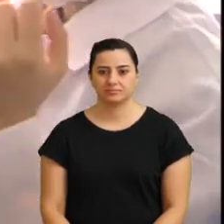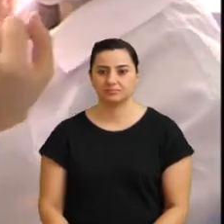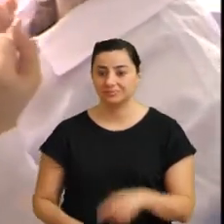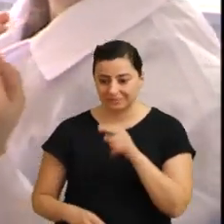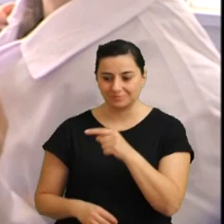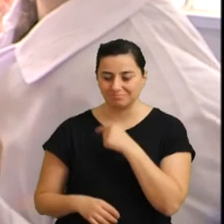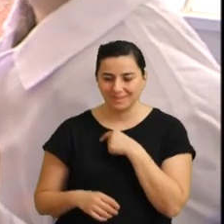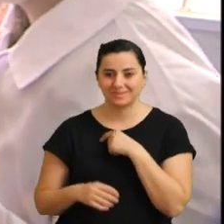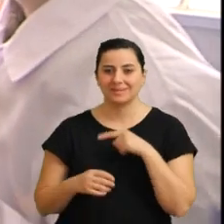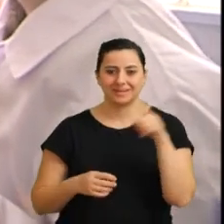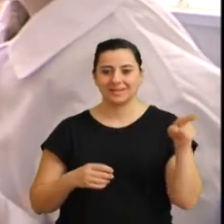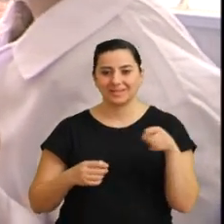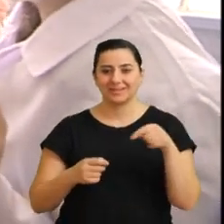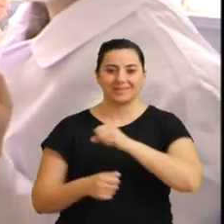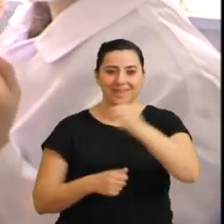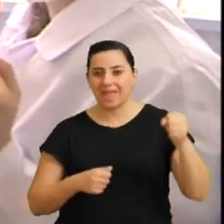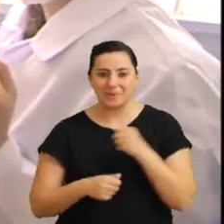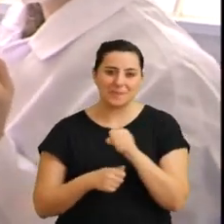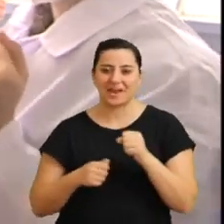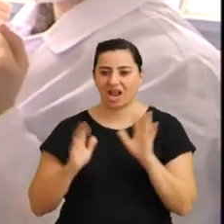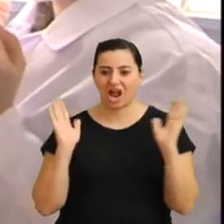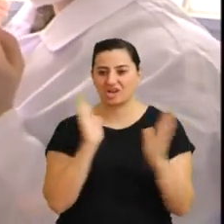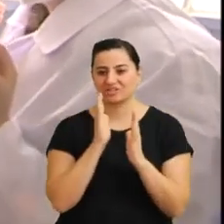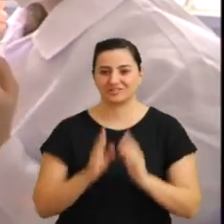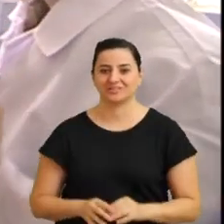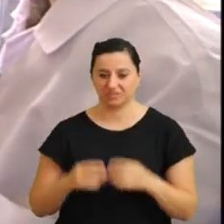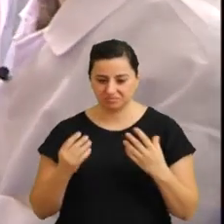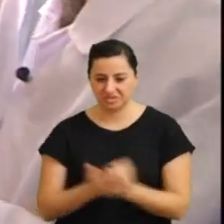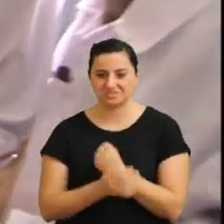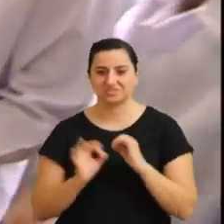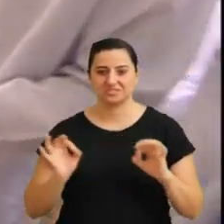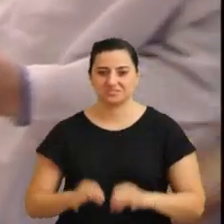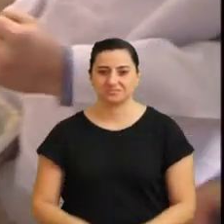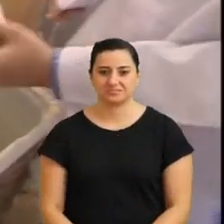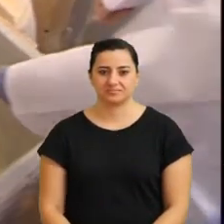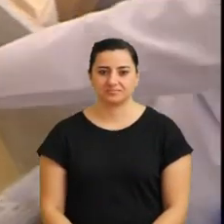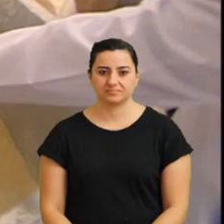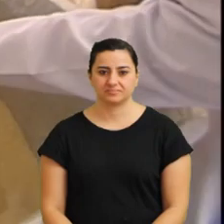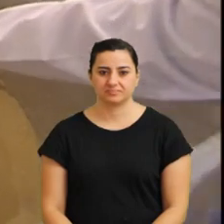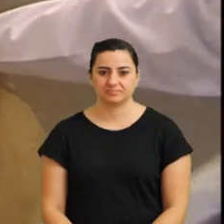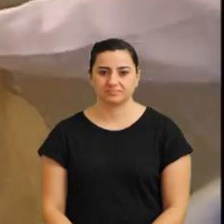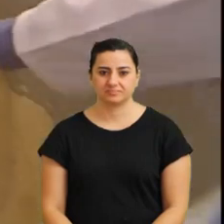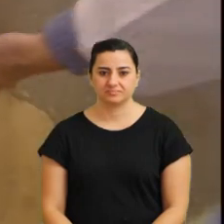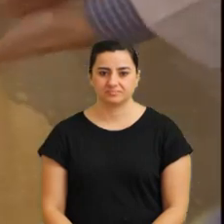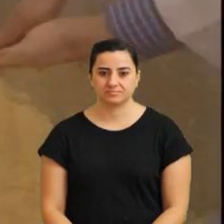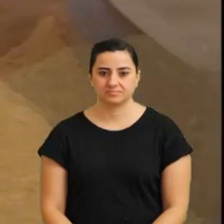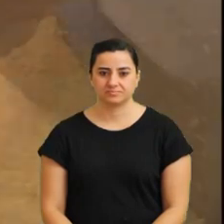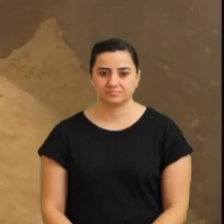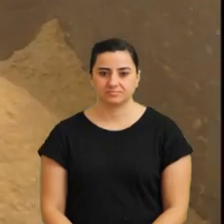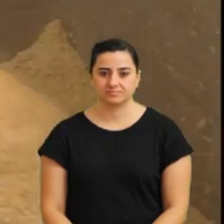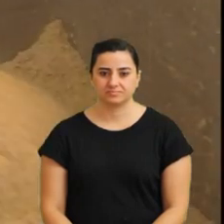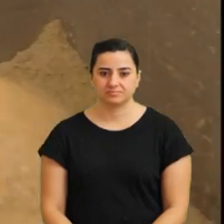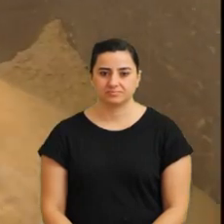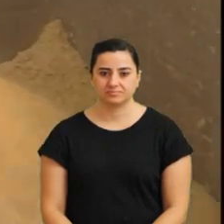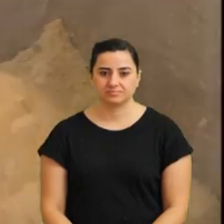Sen, ben değirmenlere karşı. Aynen öyle ama başardık. Evet. Mert elini akan